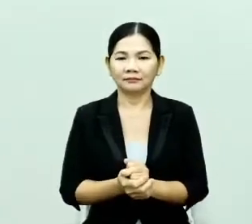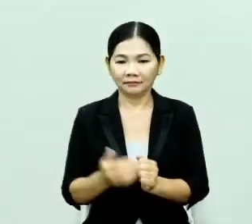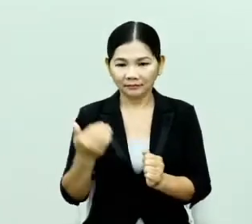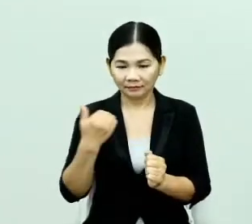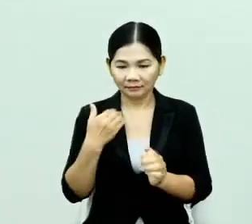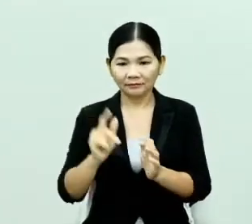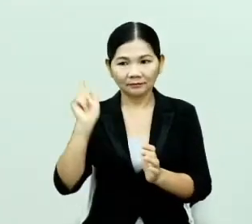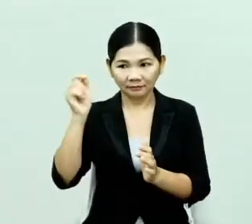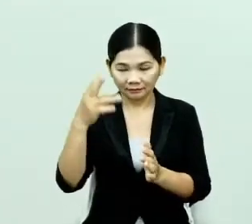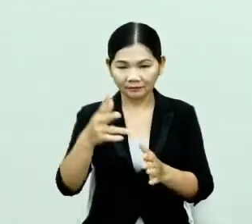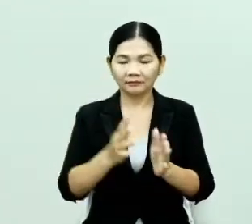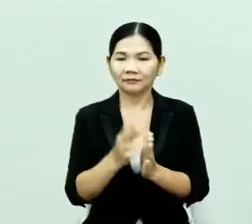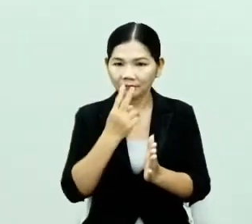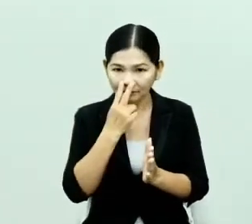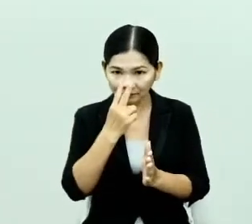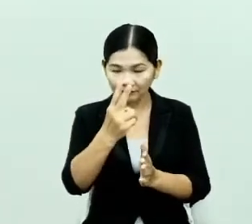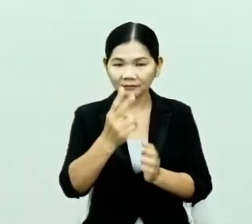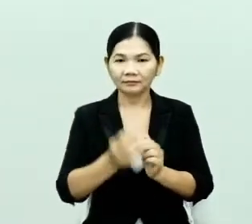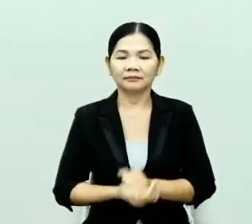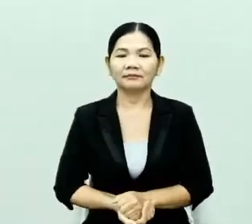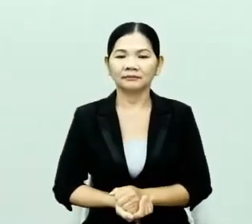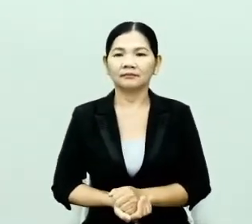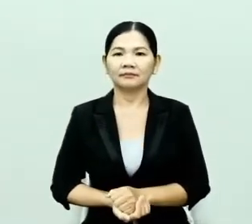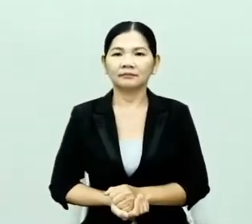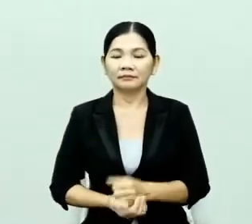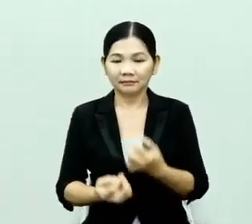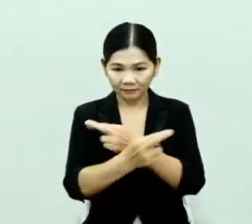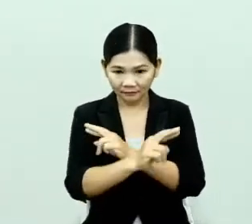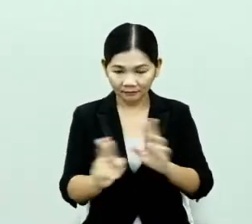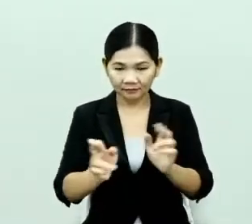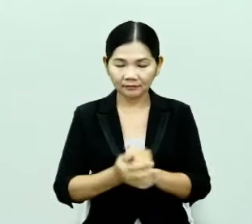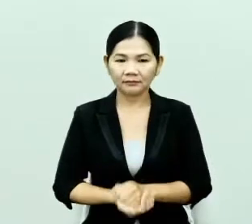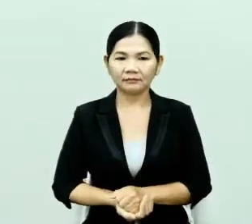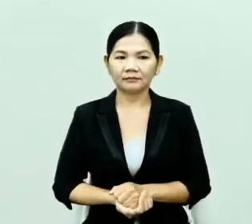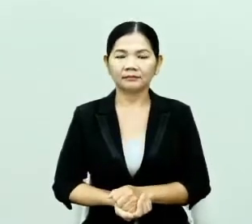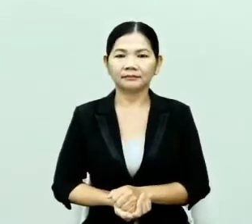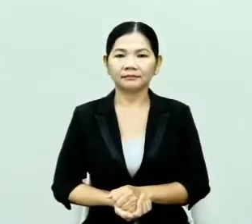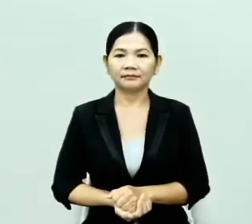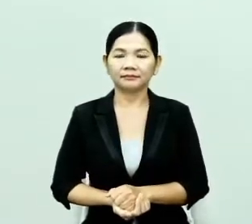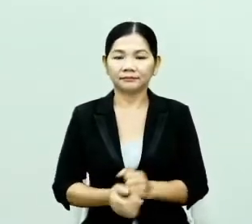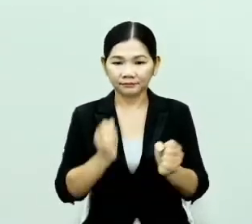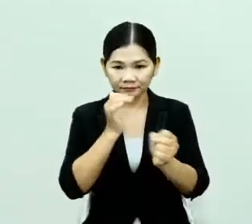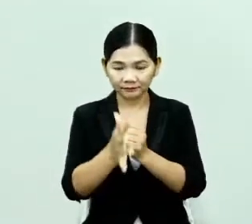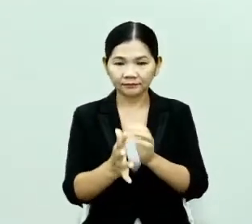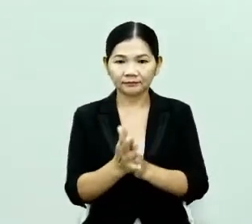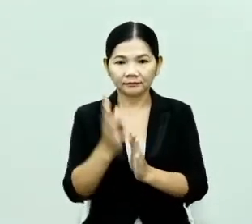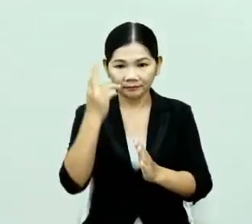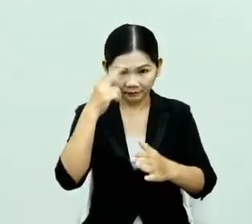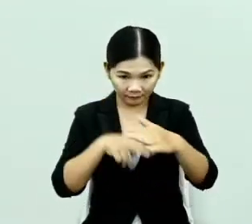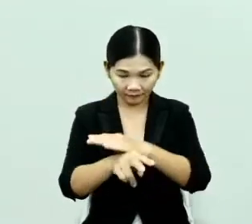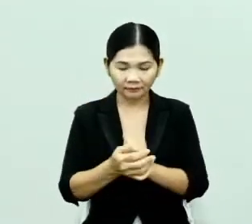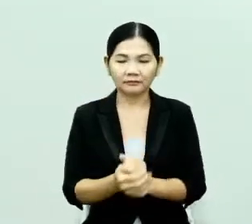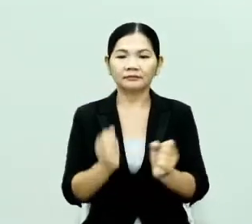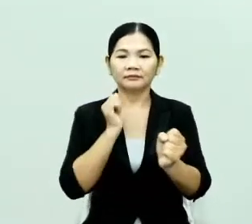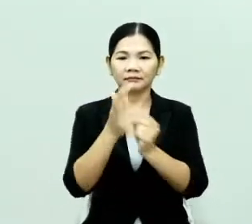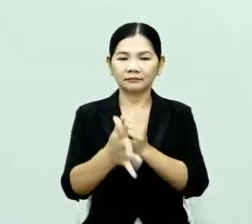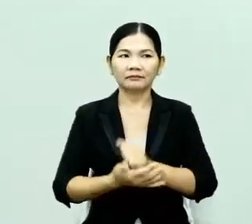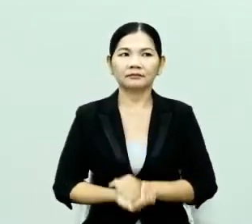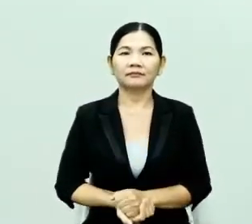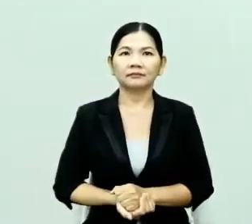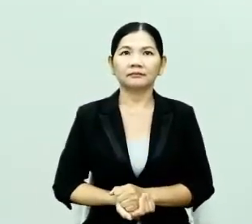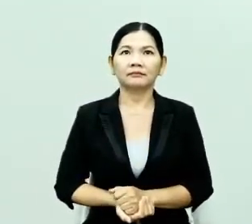កគ្រូនឹងមានរូបអ្វីឲ្យកូនមកទូទាយណាកូនត្រៀមចាចាប់ផ្ដើមទូទាយចាប់ផ្ដើ